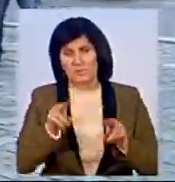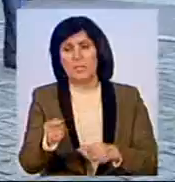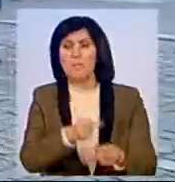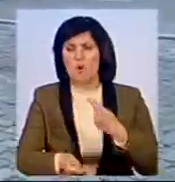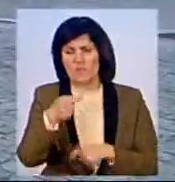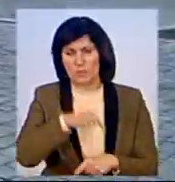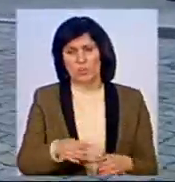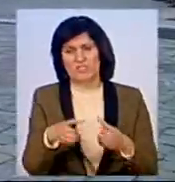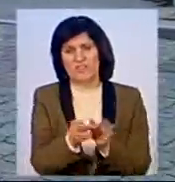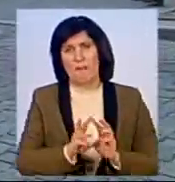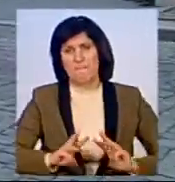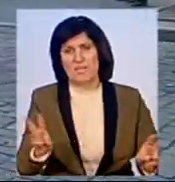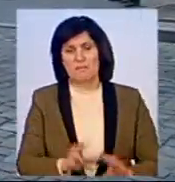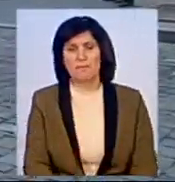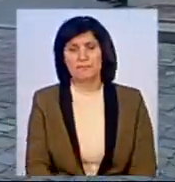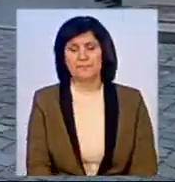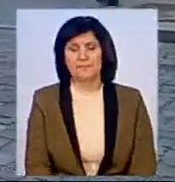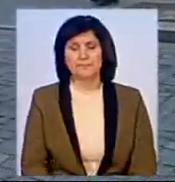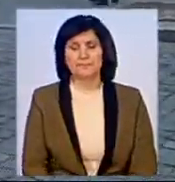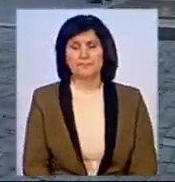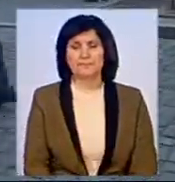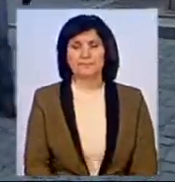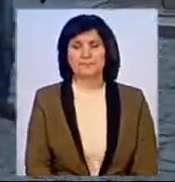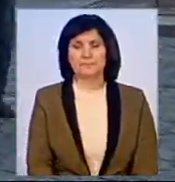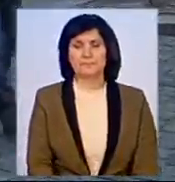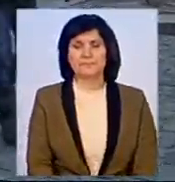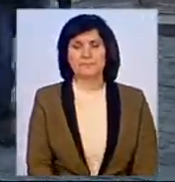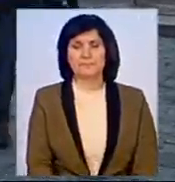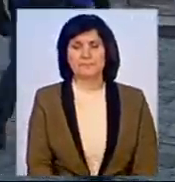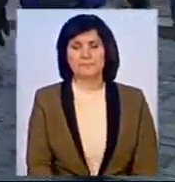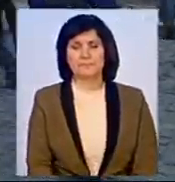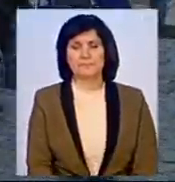повернутися під Кабмін. Олексій Гоман, Ольга Кравченко, Вадим Тимофєєв, Володимир Вістяке. Новини на Першому.